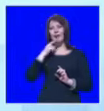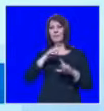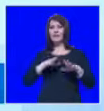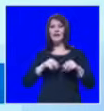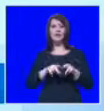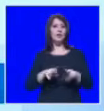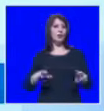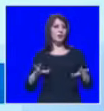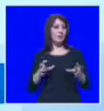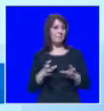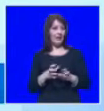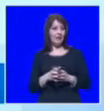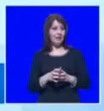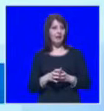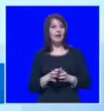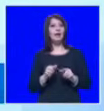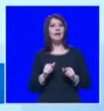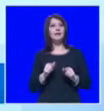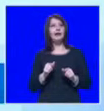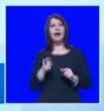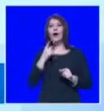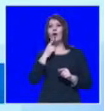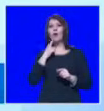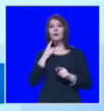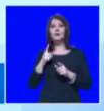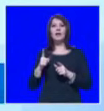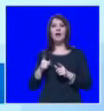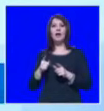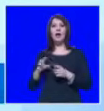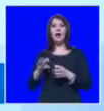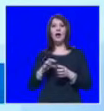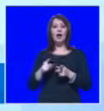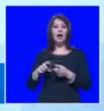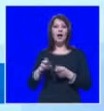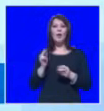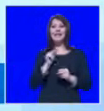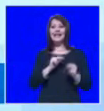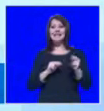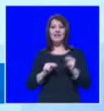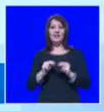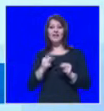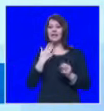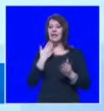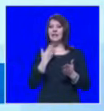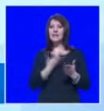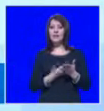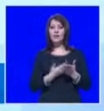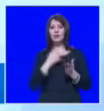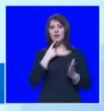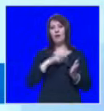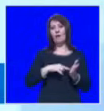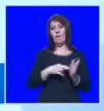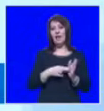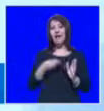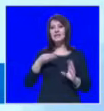от Народното събрание, така и от Координационния съвет и е заложена в плана за въвеждане на еврото,